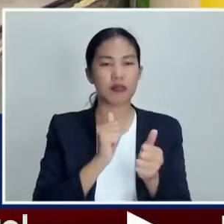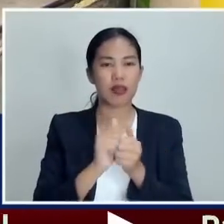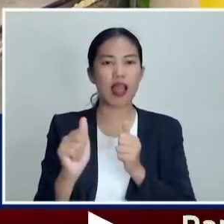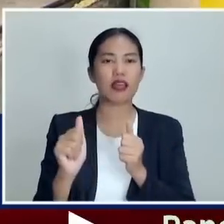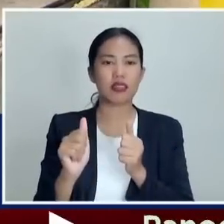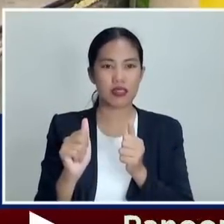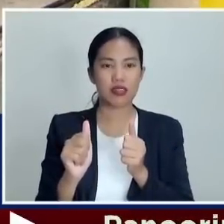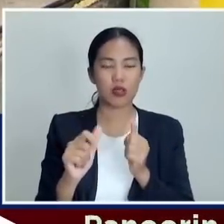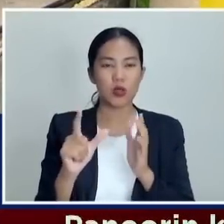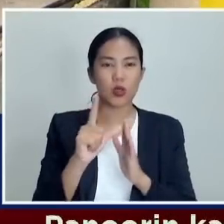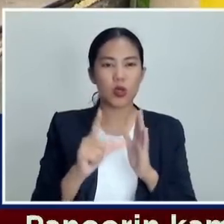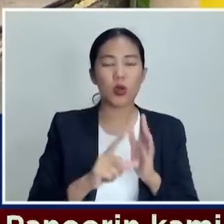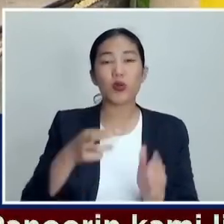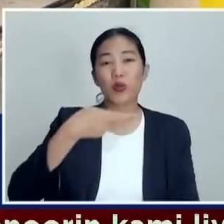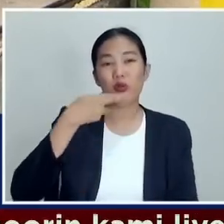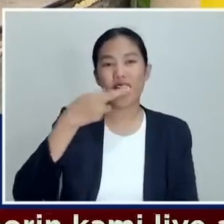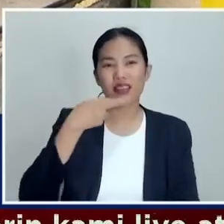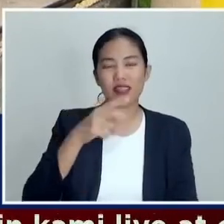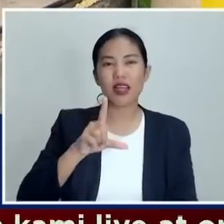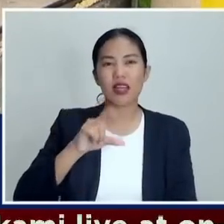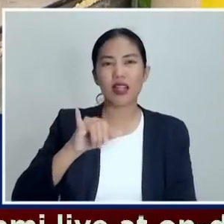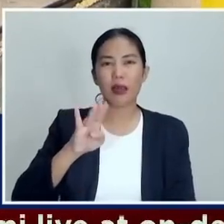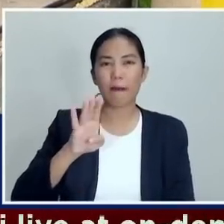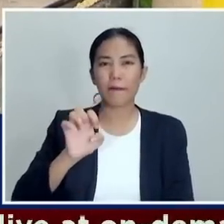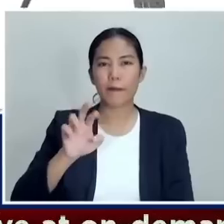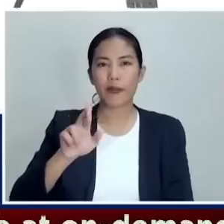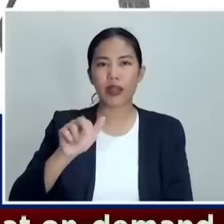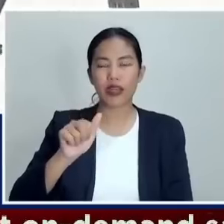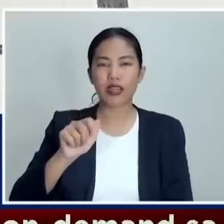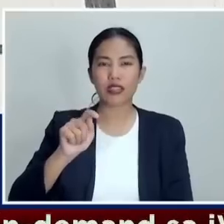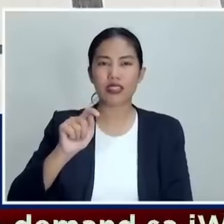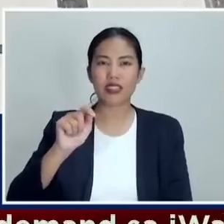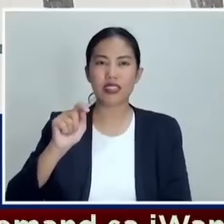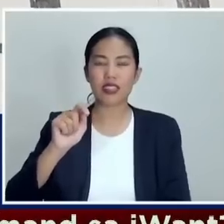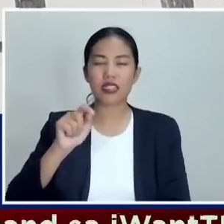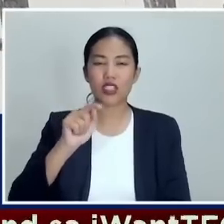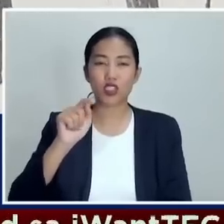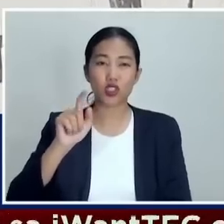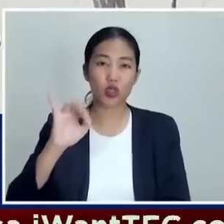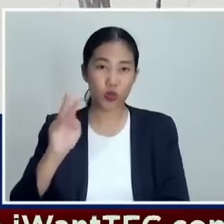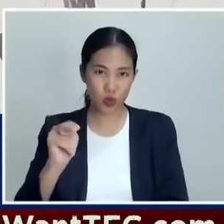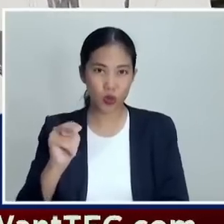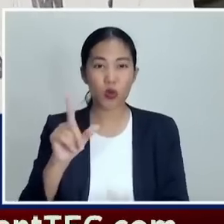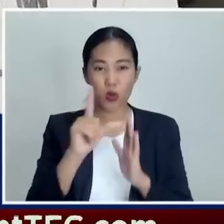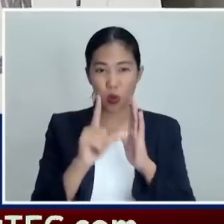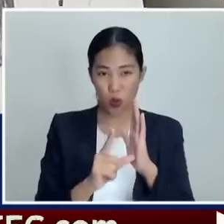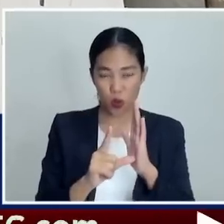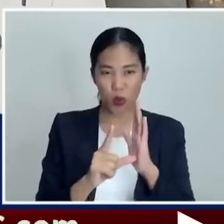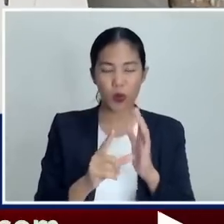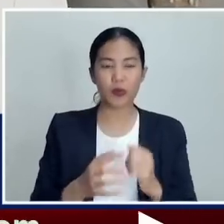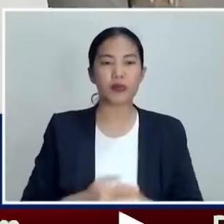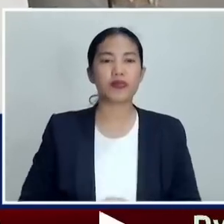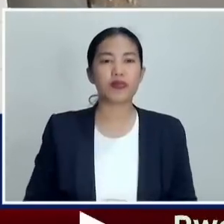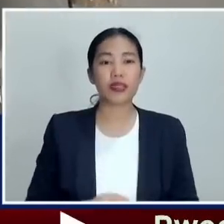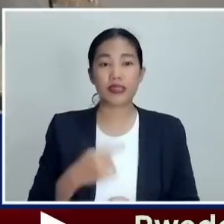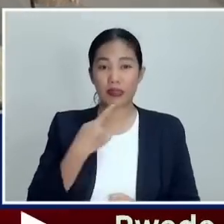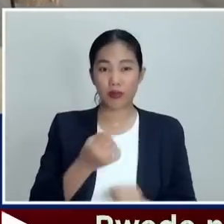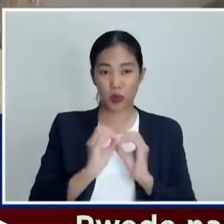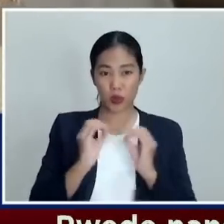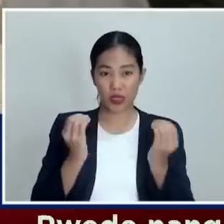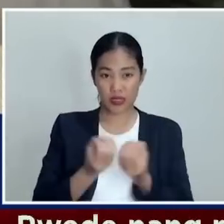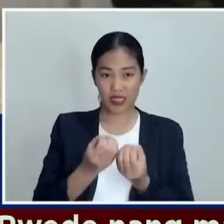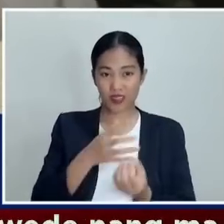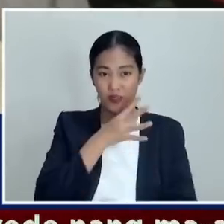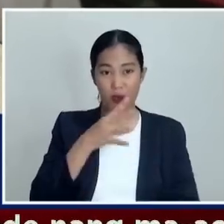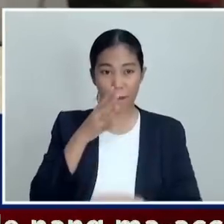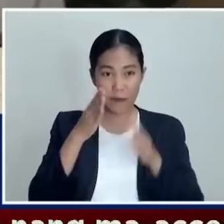Law. Base sa komputasyon ng agricultural group na SINAG, maibababa lamang ang presyo ng bigas kung maibababa